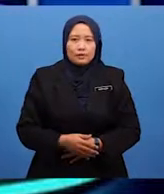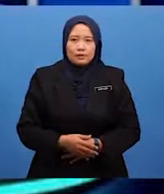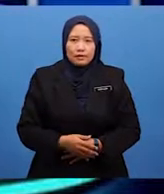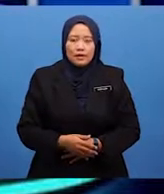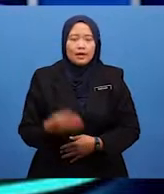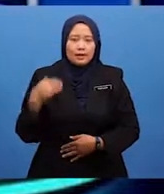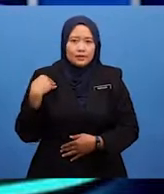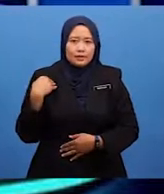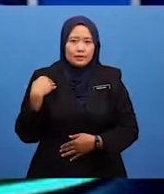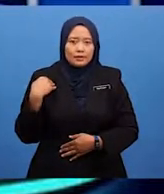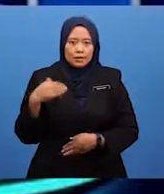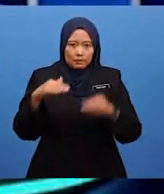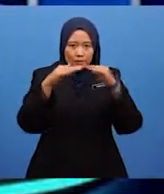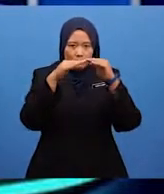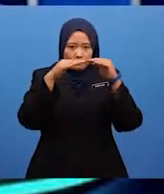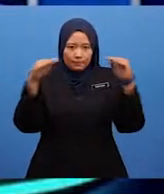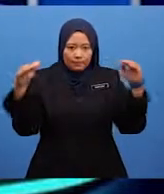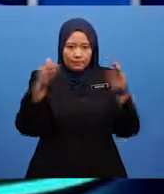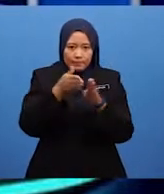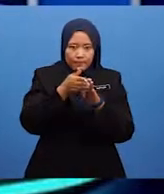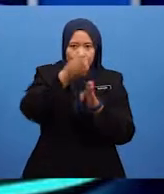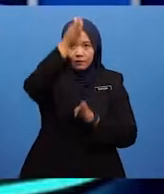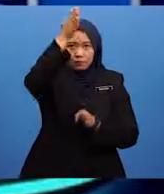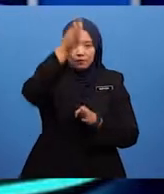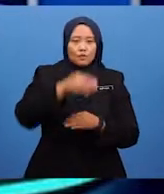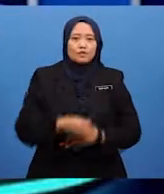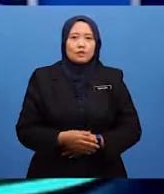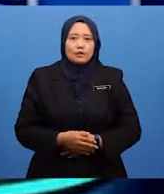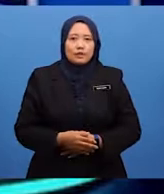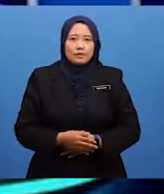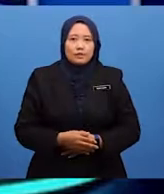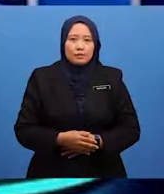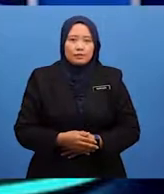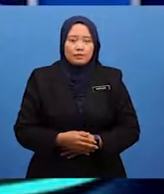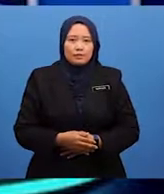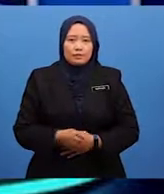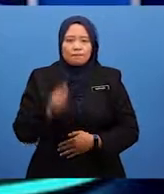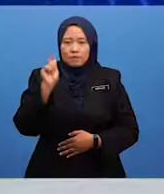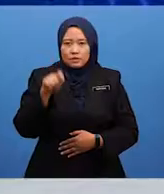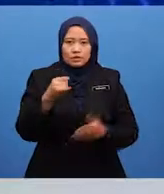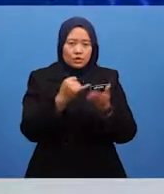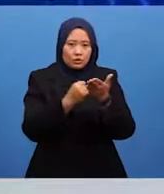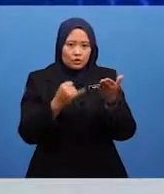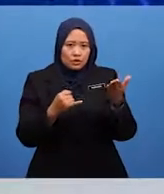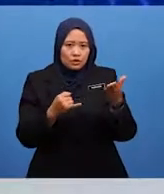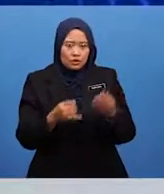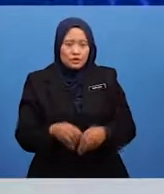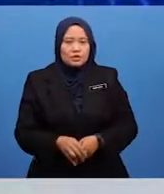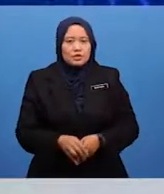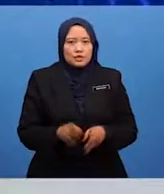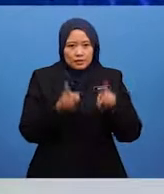dalam grafiknya sangat tepat sekali dan dia punya kyailanggeng harus dilukis secara selain